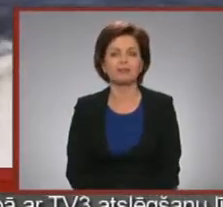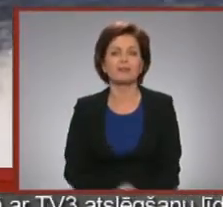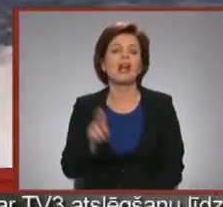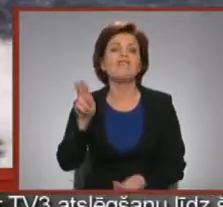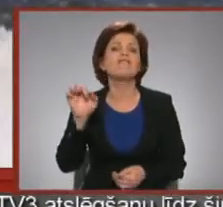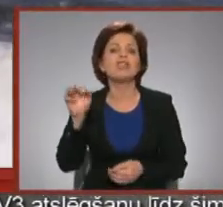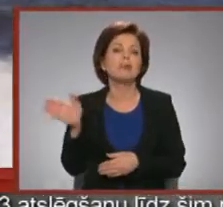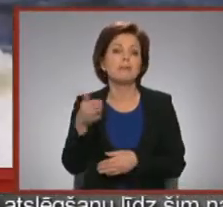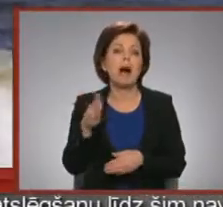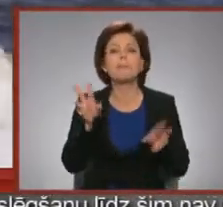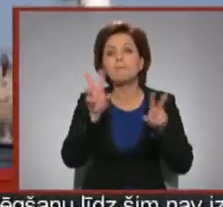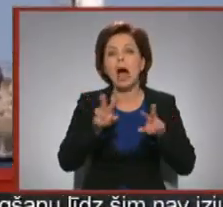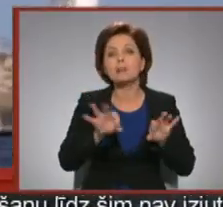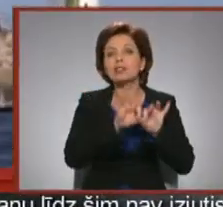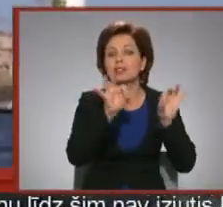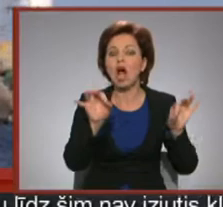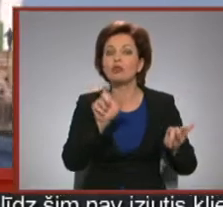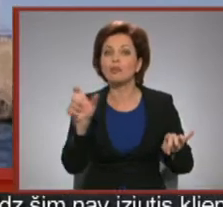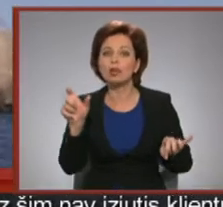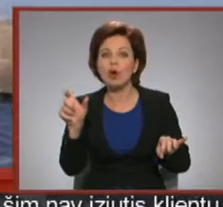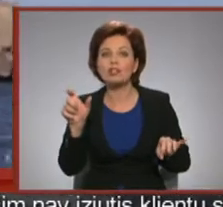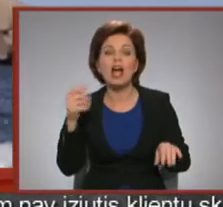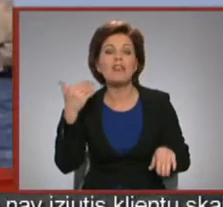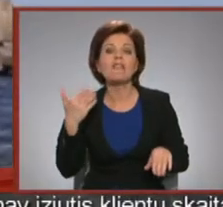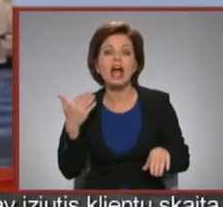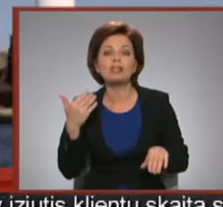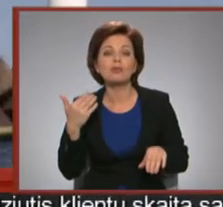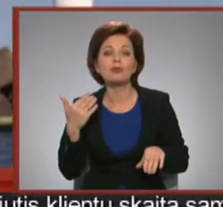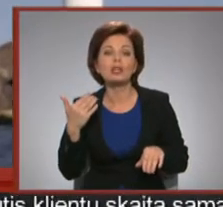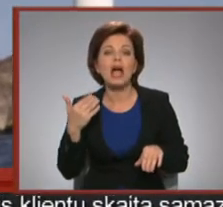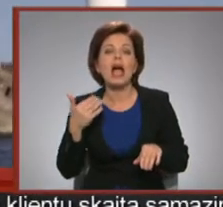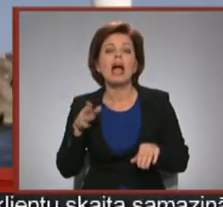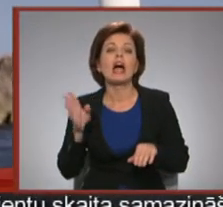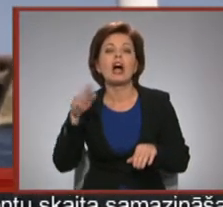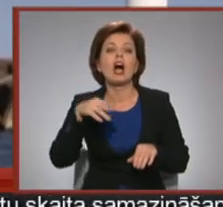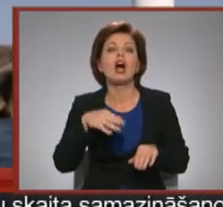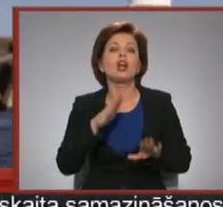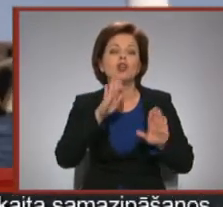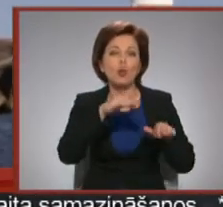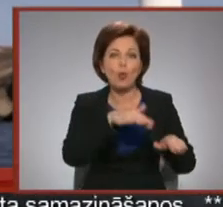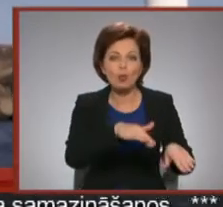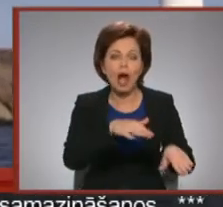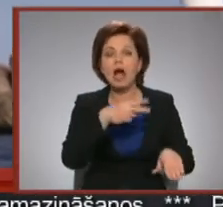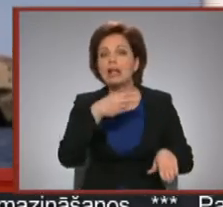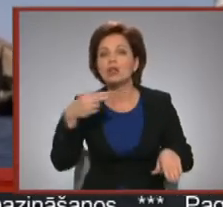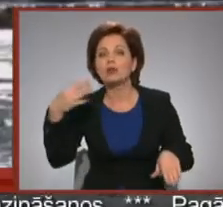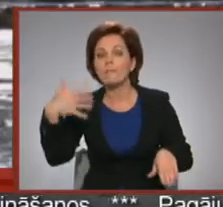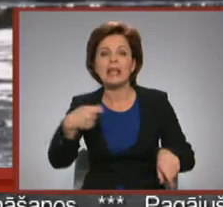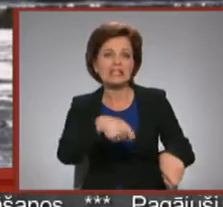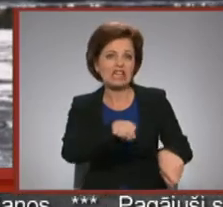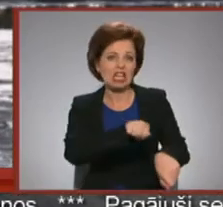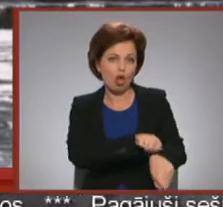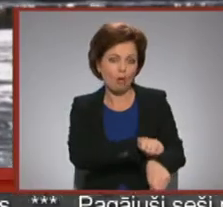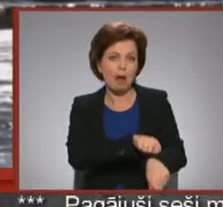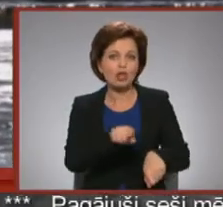Vimbām pārbaudījums jau sāks no brīža, kad Ventspilī tās no jūras iepeld Ventā, diennaktī veicot aptuveni 25 km.